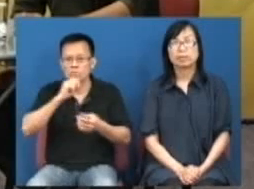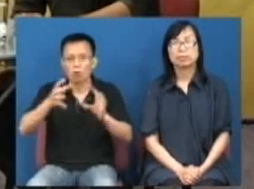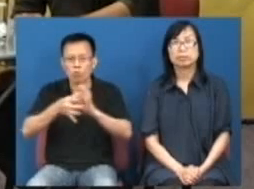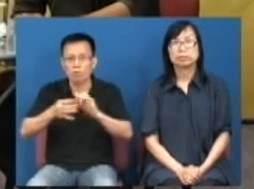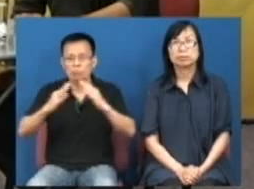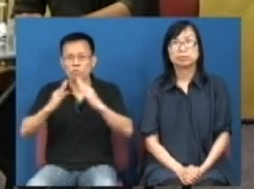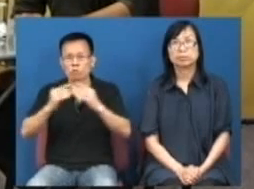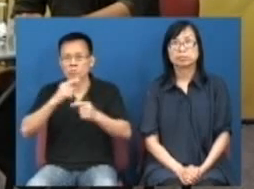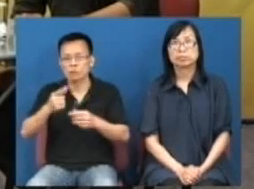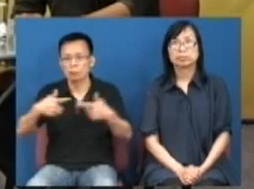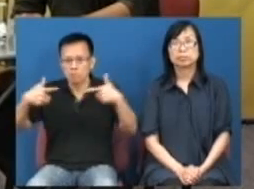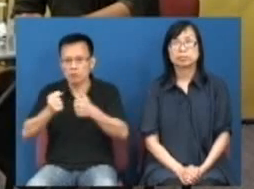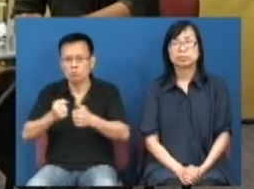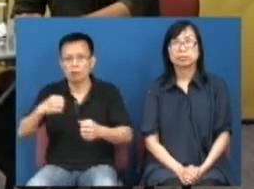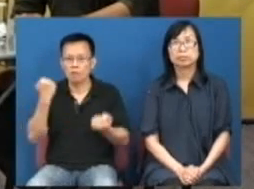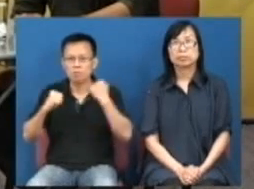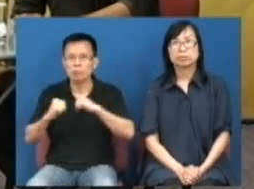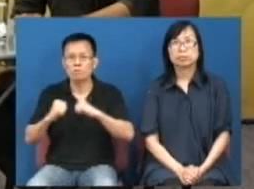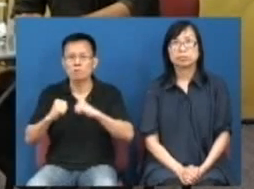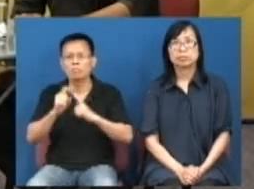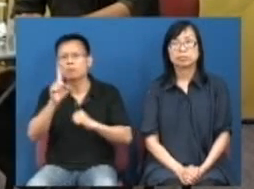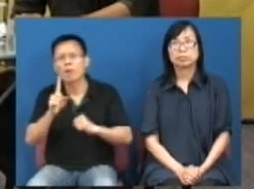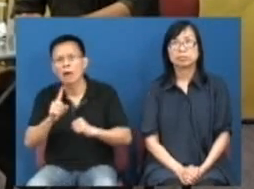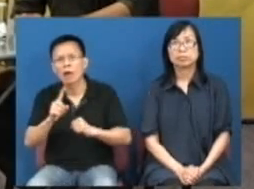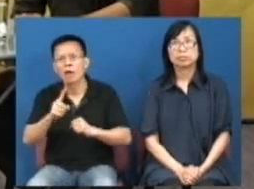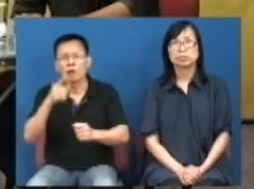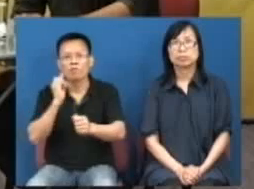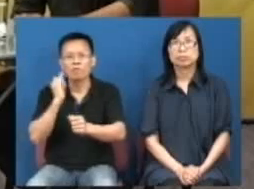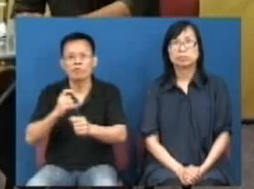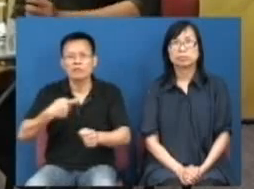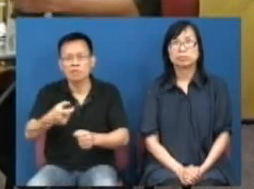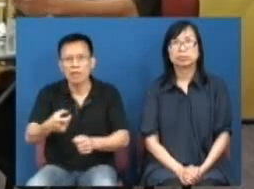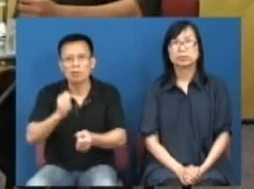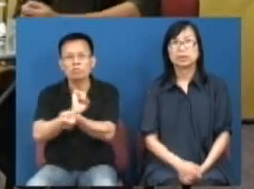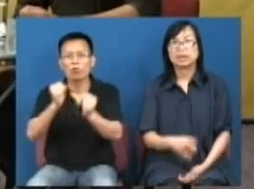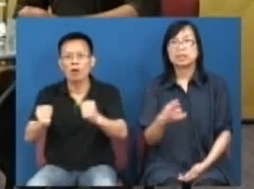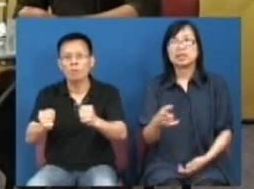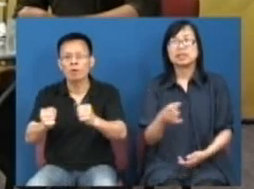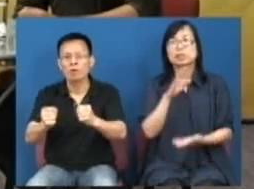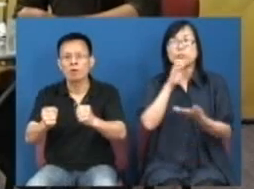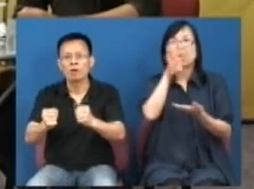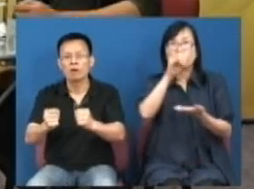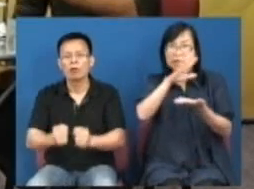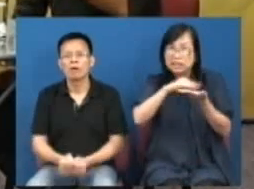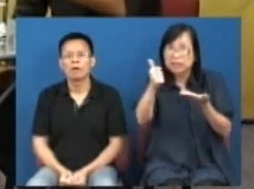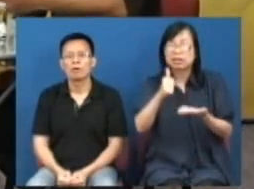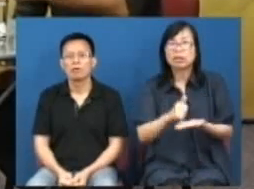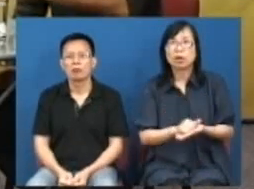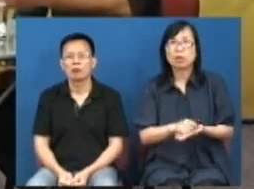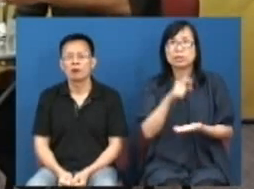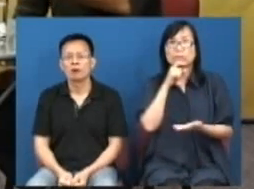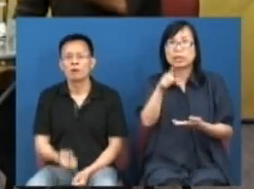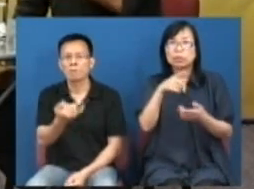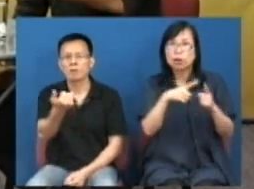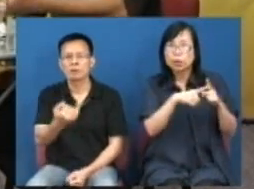適當的行動。有什麼適當行動？罰錢啊？坐監啊？ 這些要澄清，尤其是對於普